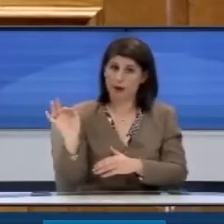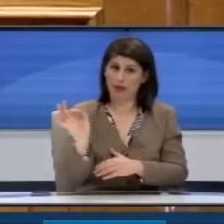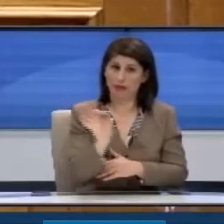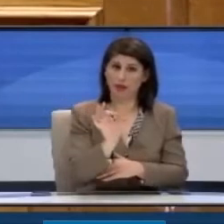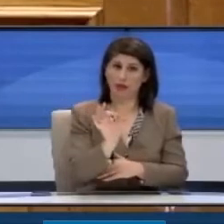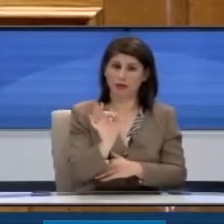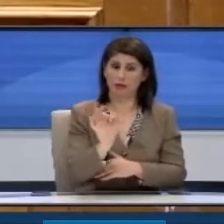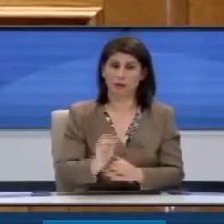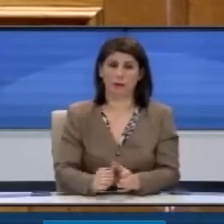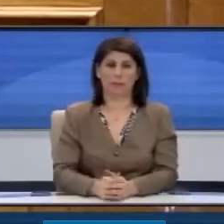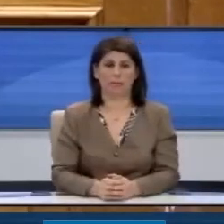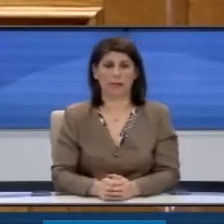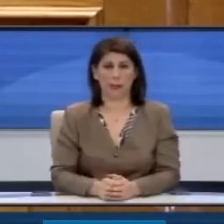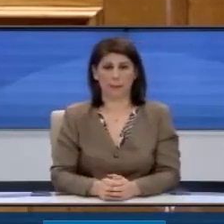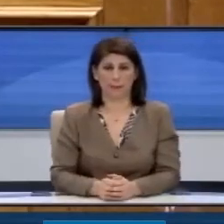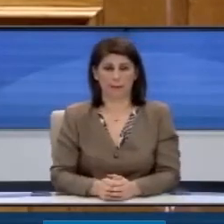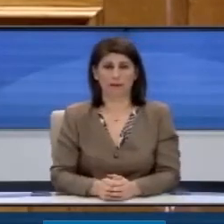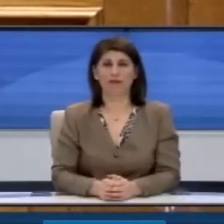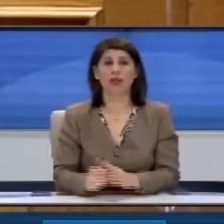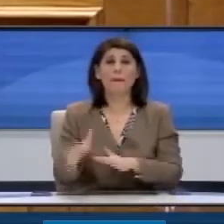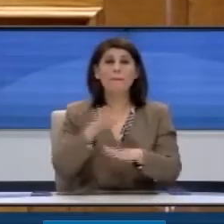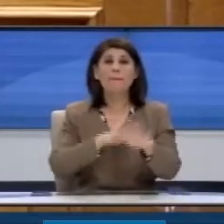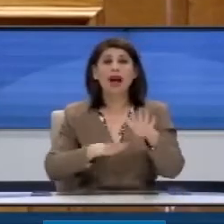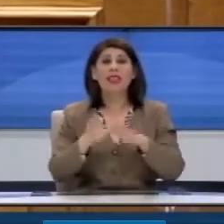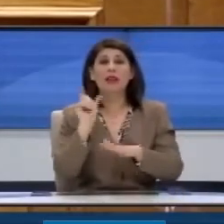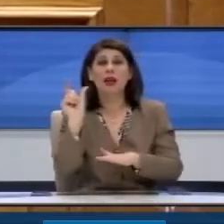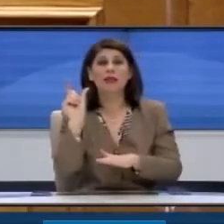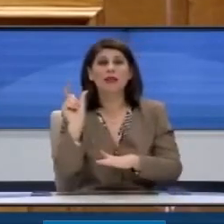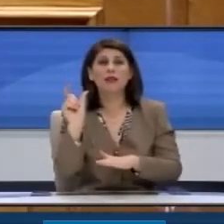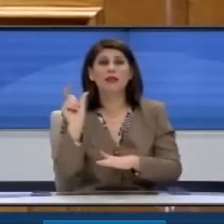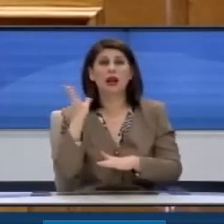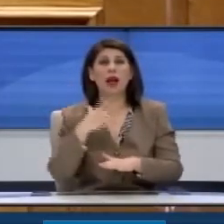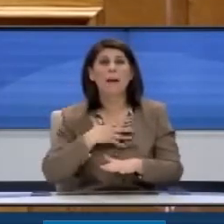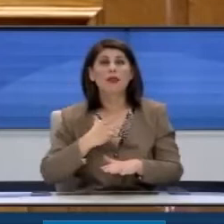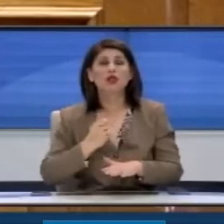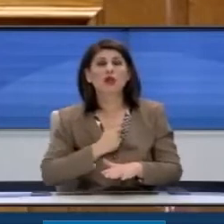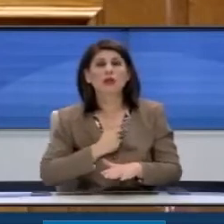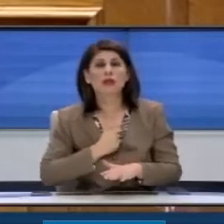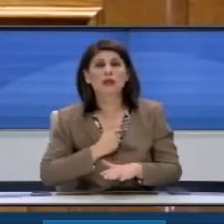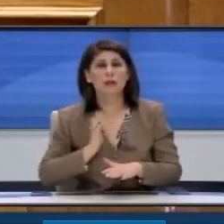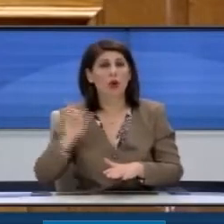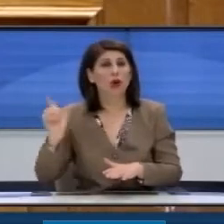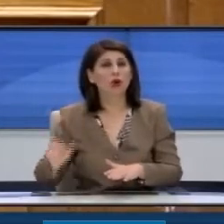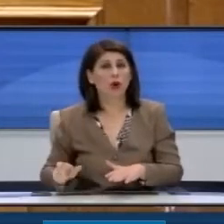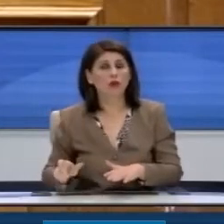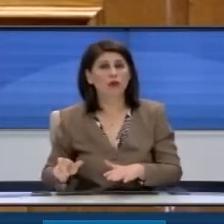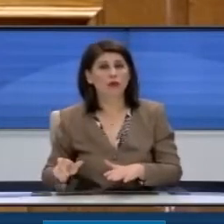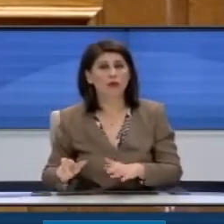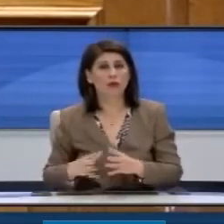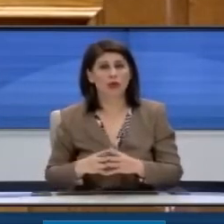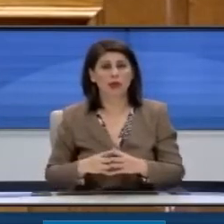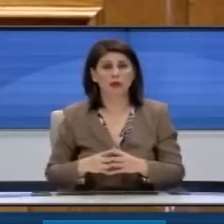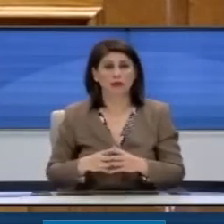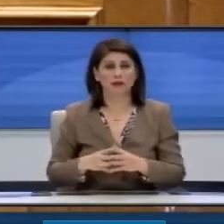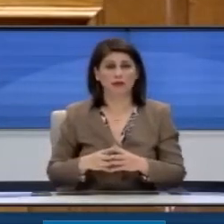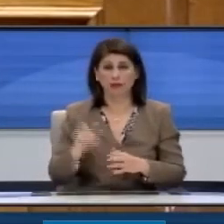πανδημίας, είναι η μαγική λέξη, η εμπιστοσύνη. Η εμπιστοσύνη των πολιτών.